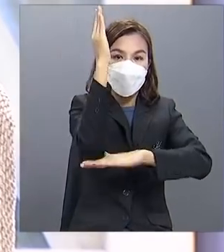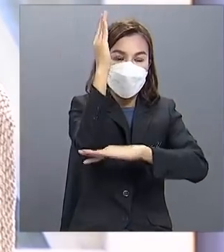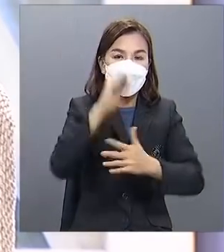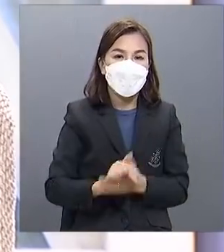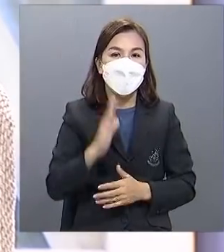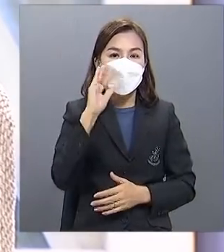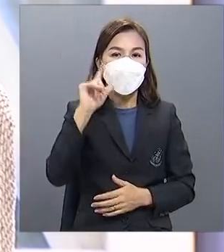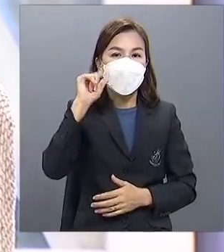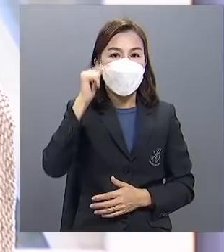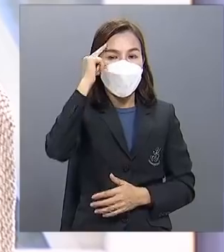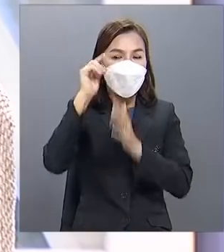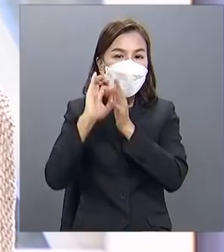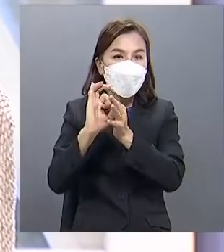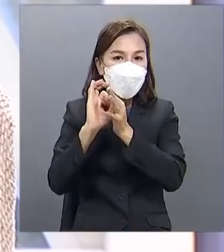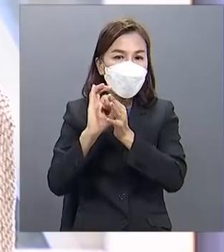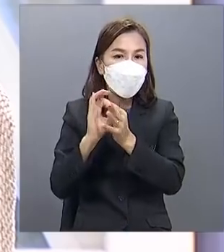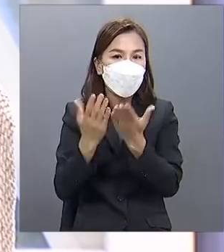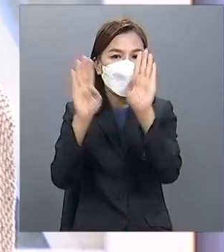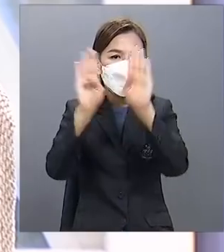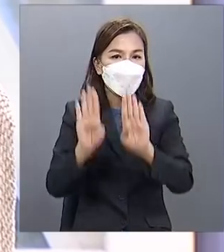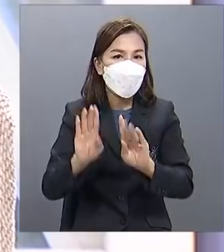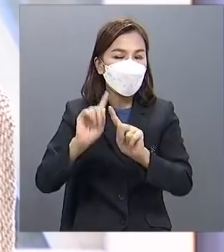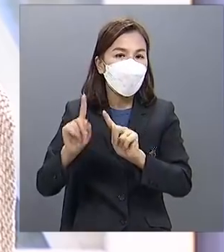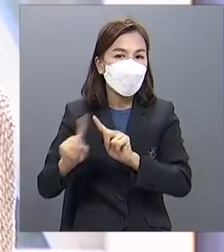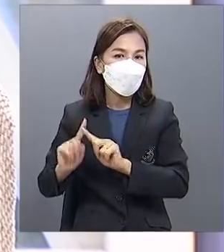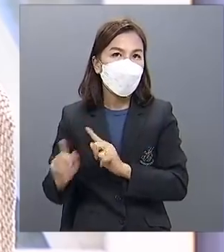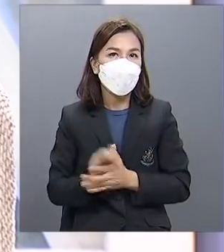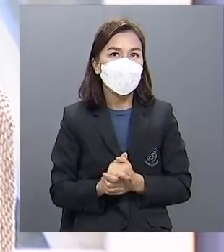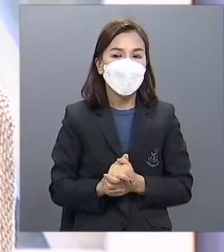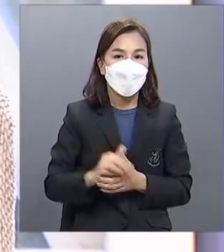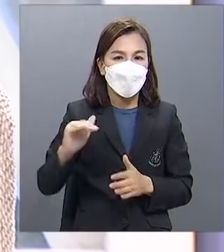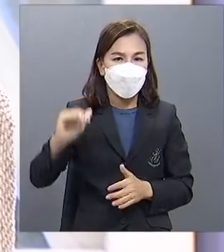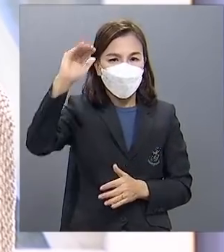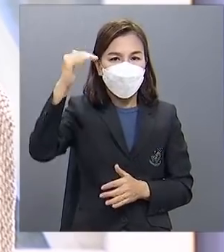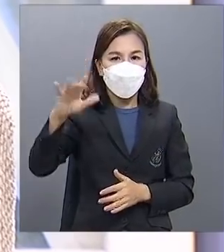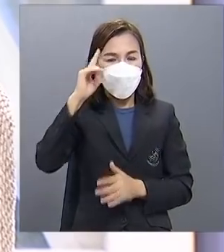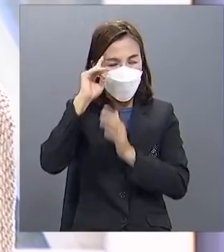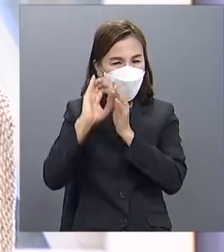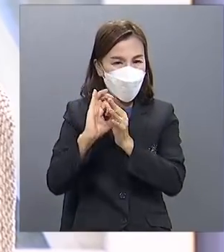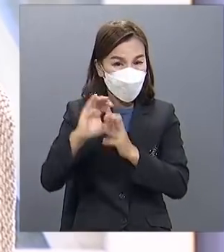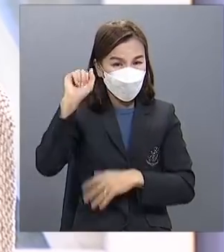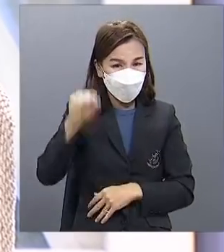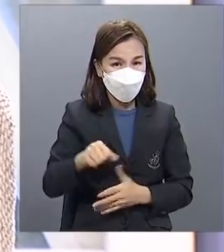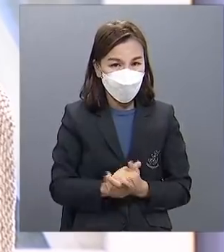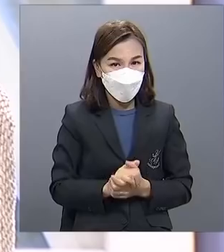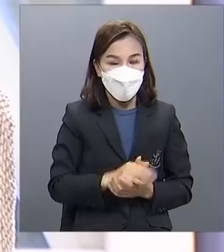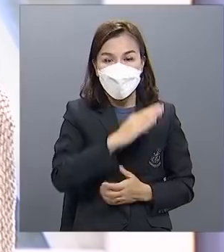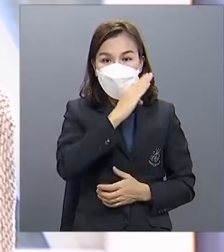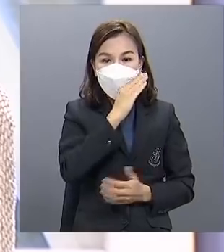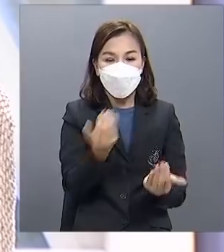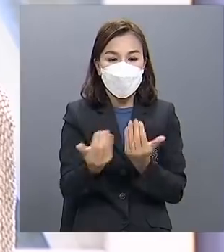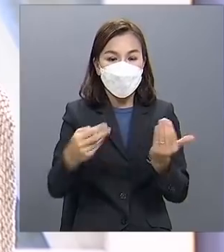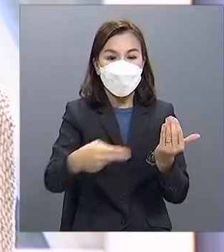แล้วก็มีความเป็นห่วงในหลายๆอย่างนะคะขนาดผู้ใหญ่ที่ไม่ตอบออกหรือยังมีความกังวลเลยทีถ้าเป็นลูกเป็นหลานล่ะในการ